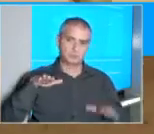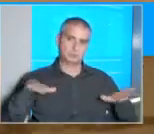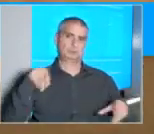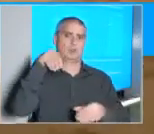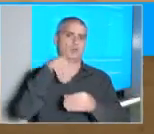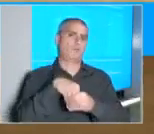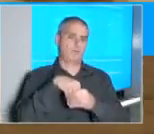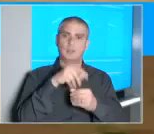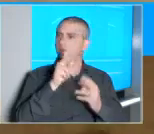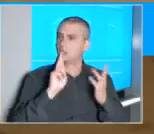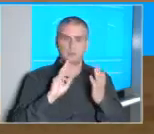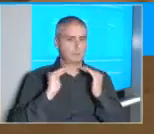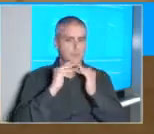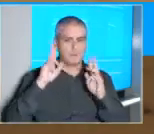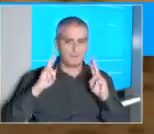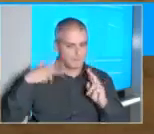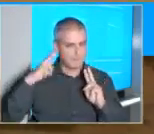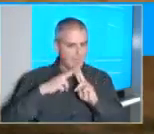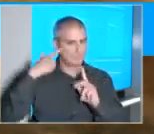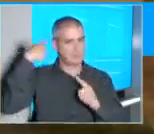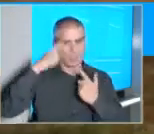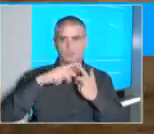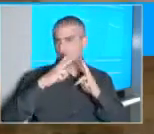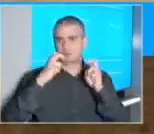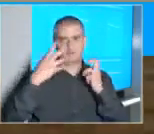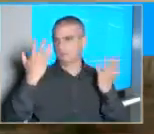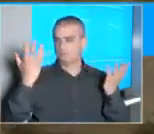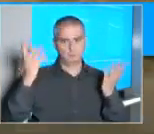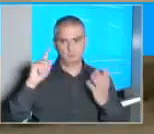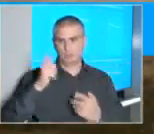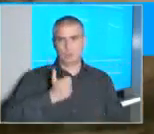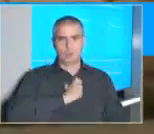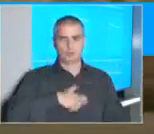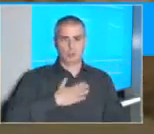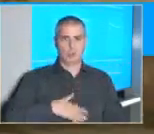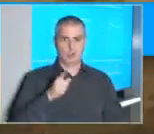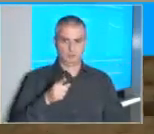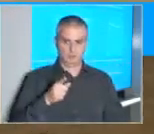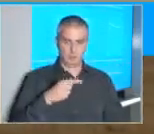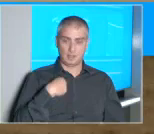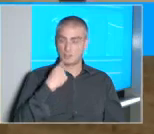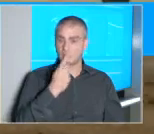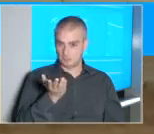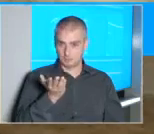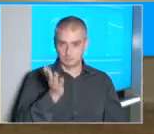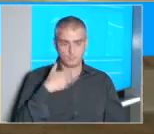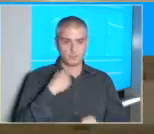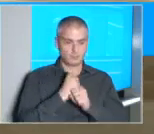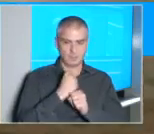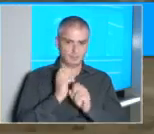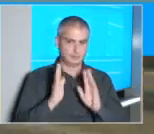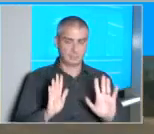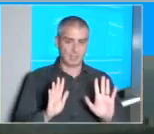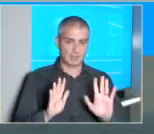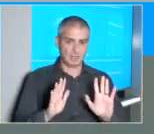שדה, זה נכון לפריז וללונדון ולכל עיר וכך רוצה ראש העיר. אבל אני אגיד לך, בוא גם נעשה סדר בעניין